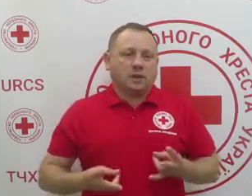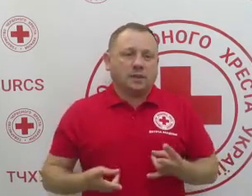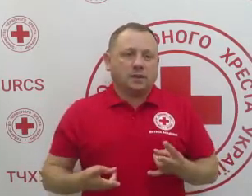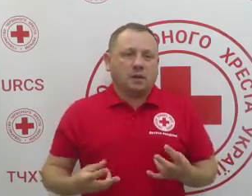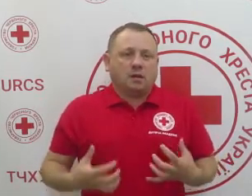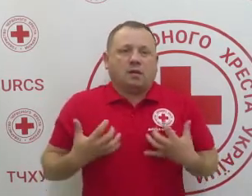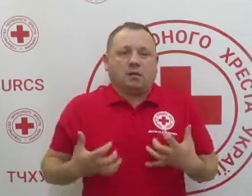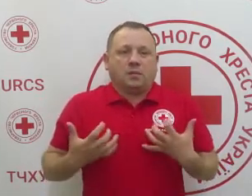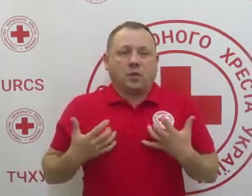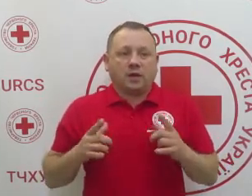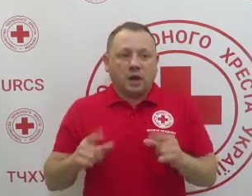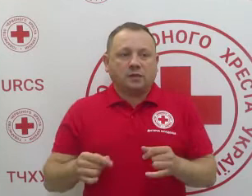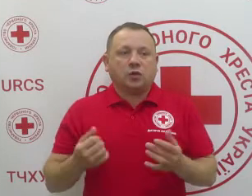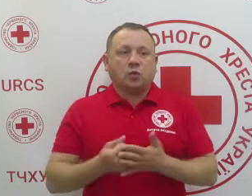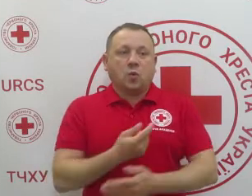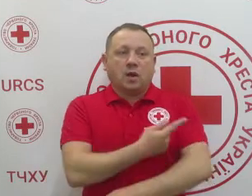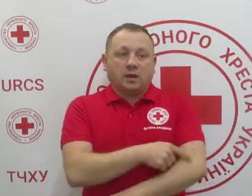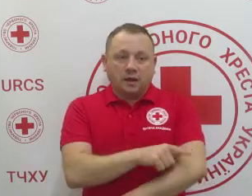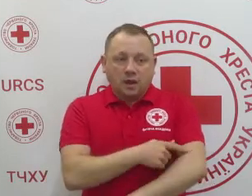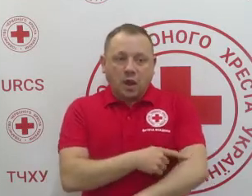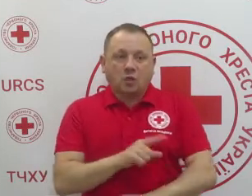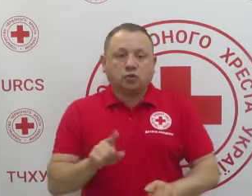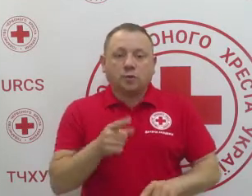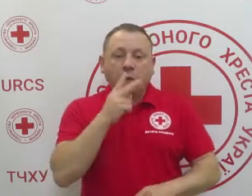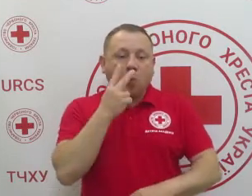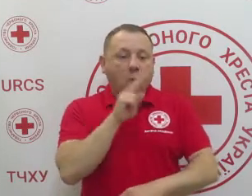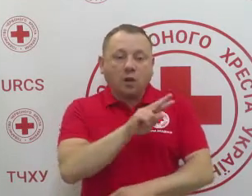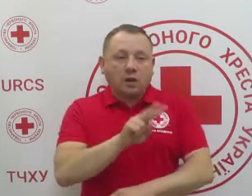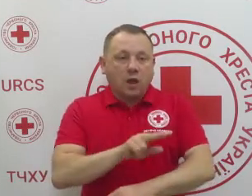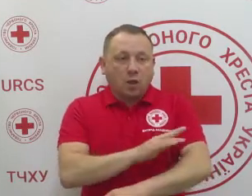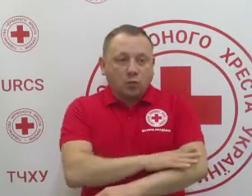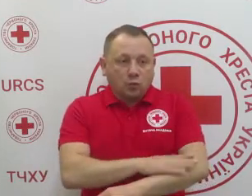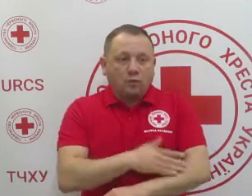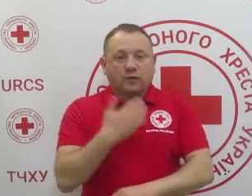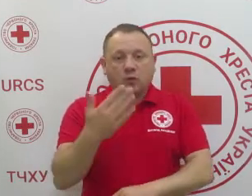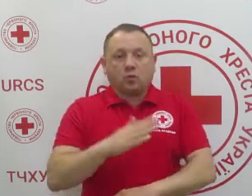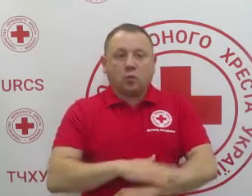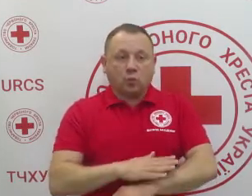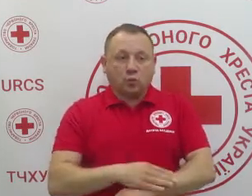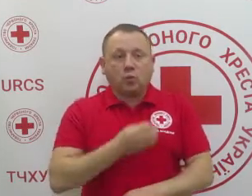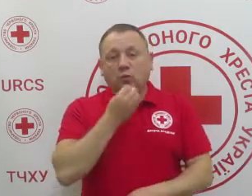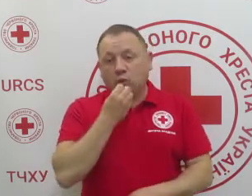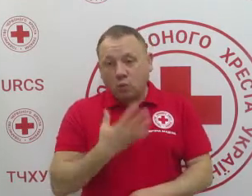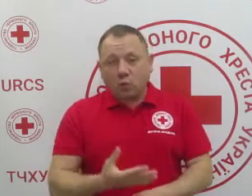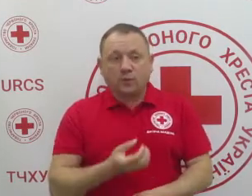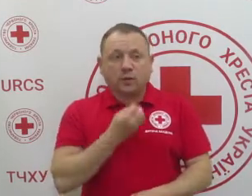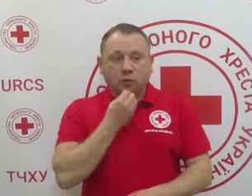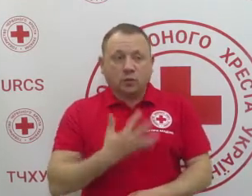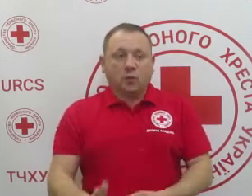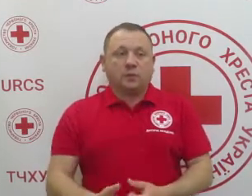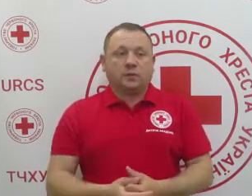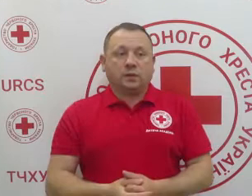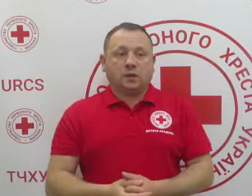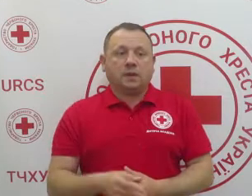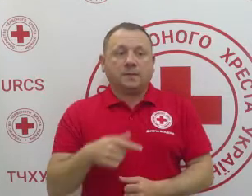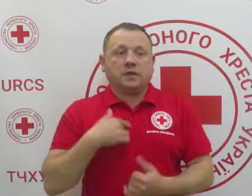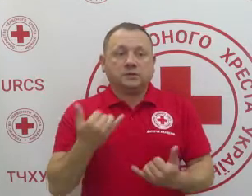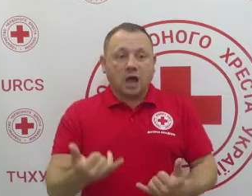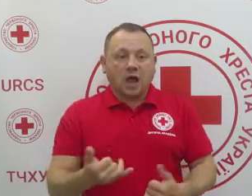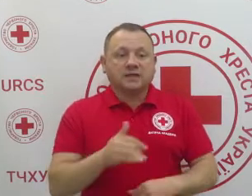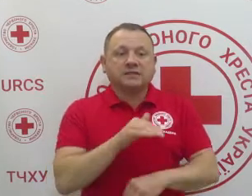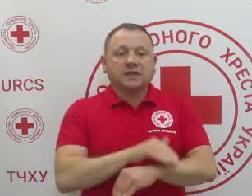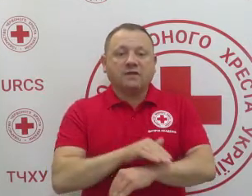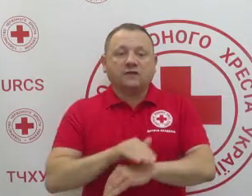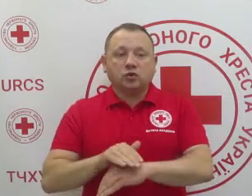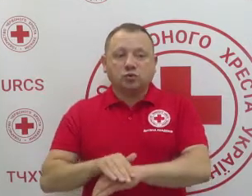до лікаря, щоб він оглянув твою руку. Добре. Ми її зараз зафіксуємо. А